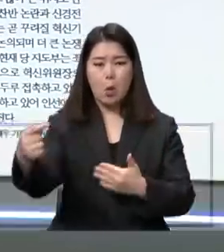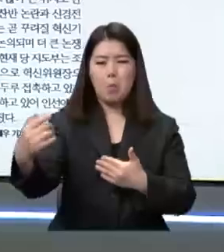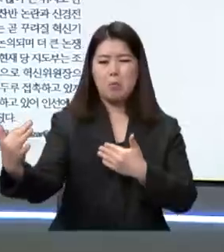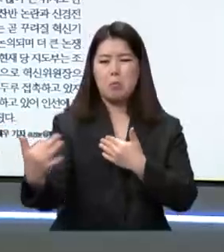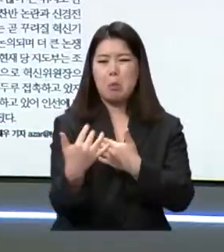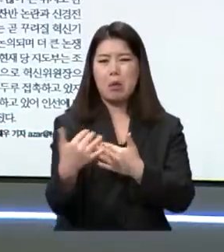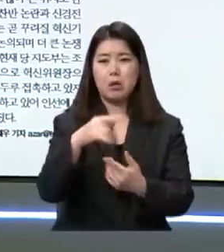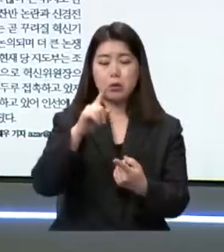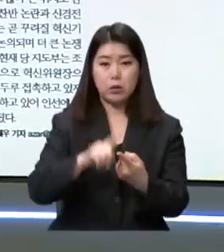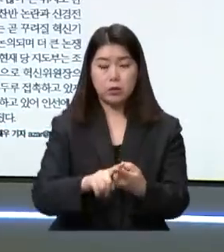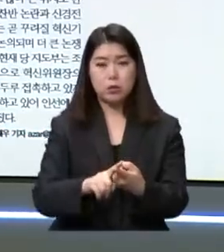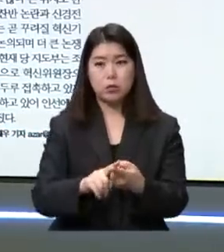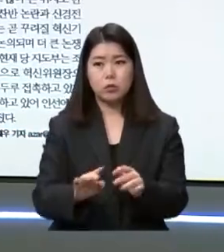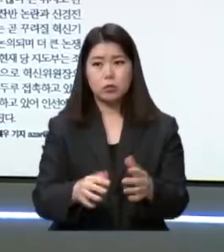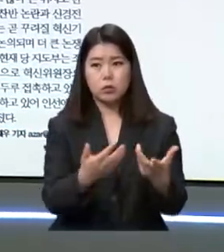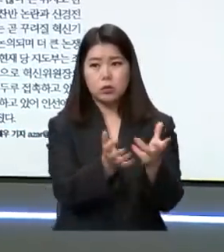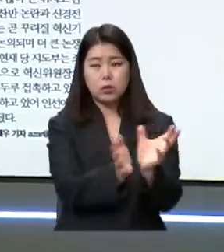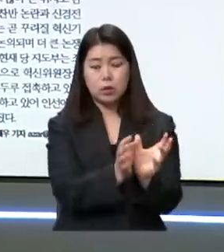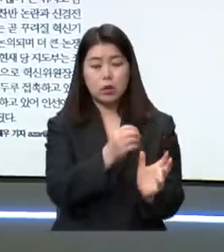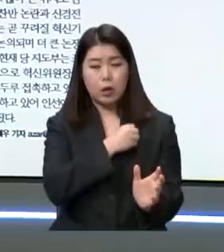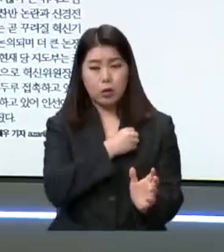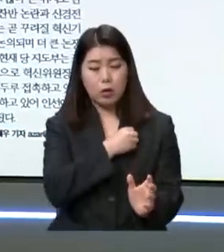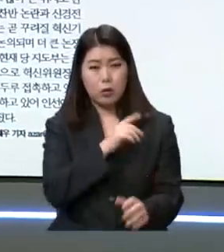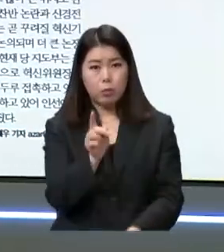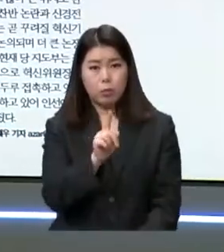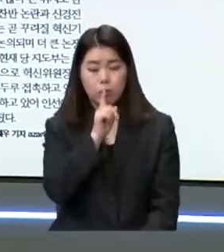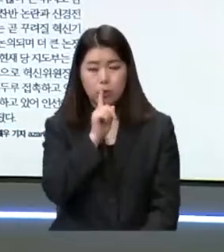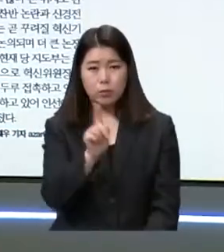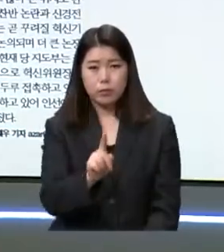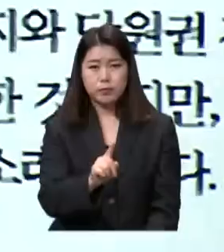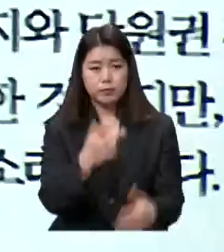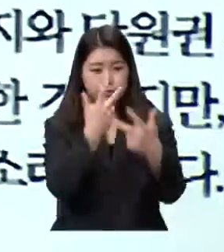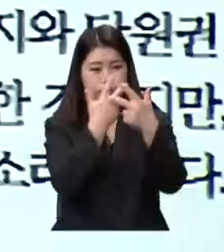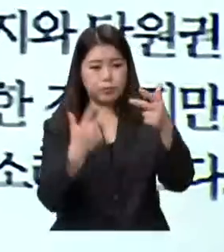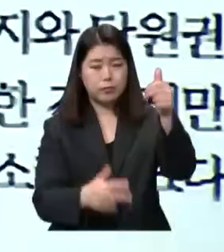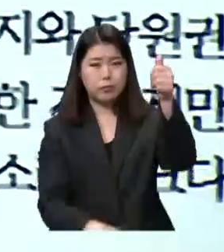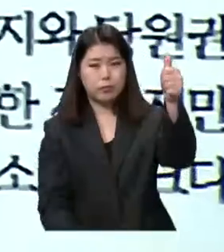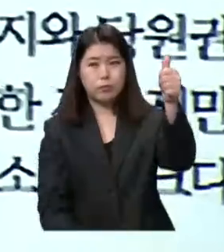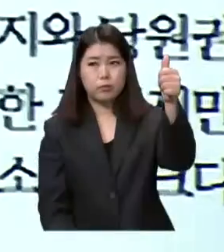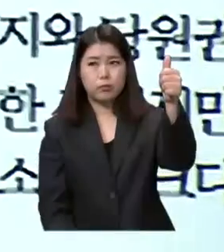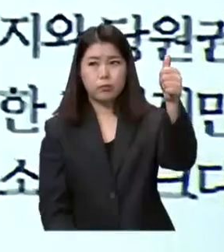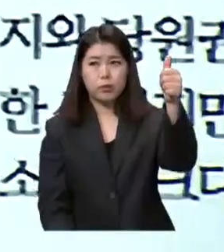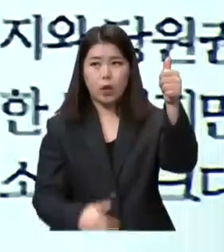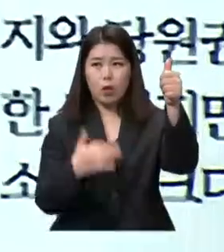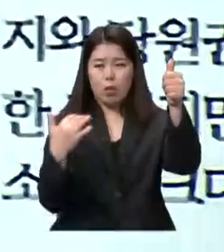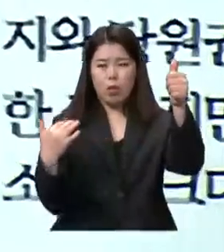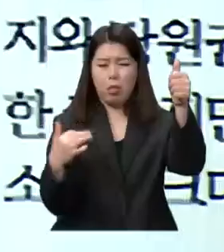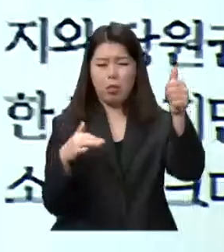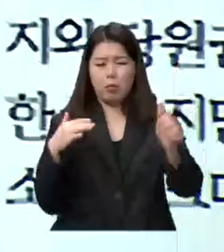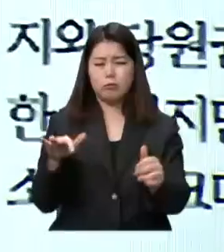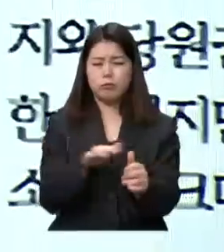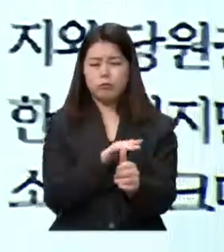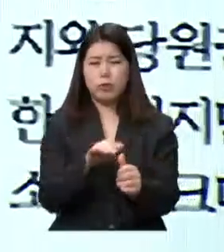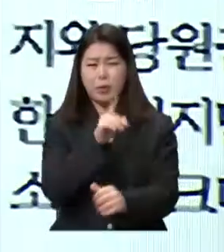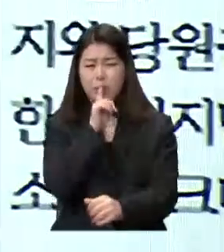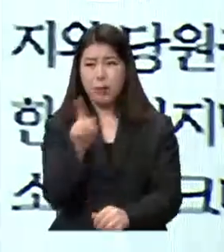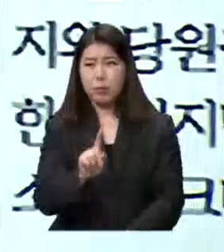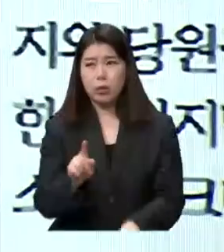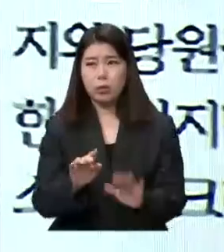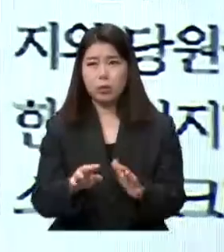얘기하니 얘기에 대해서 한 민주당 당직자가 또 이렇게 얘기를 했습니다이 대표가 이간질을 언급한 건